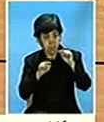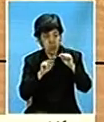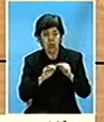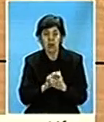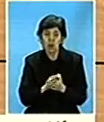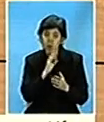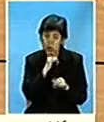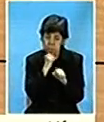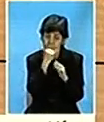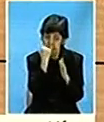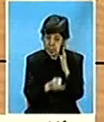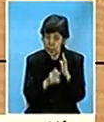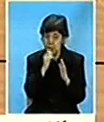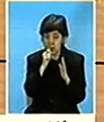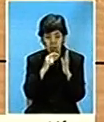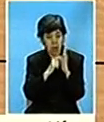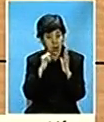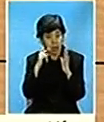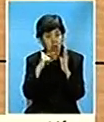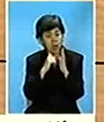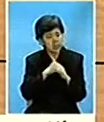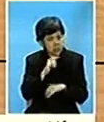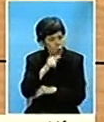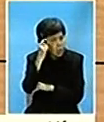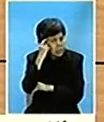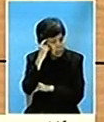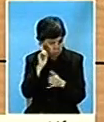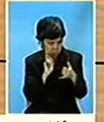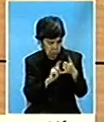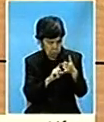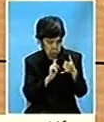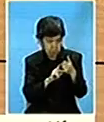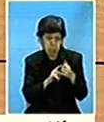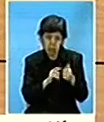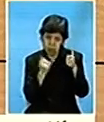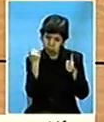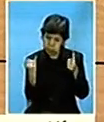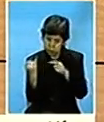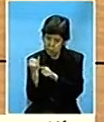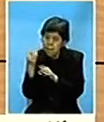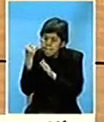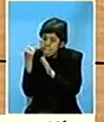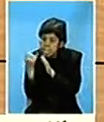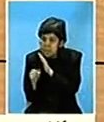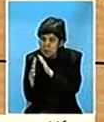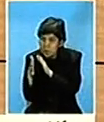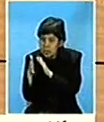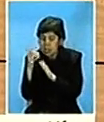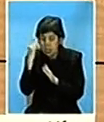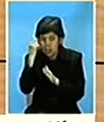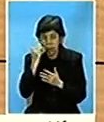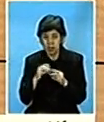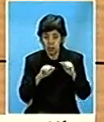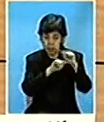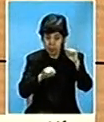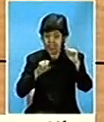ในคดีอาญาต้องสันนิษฐานไว้ก่อนว่าผู้ต้องหาหรือจำเลยไม่มีความผิดแล้วก็วรรค